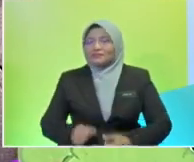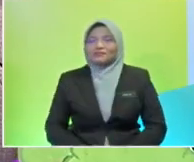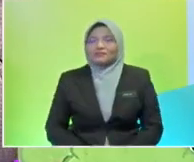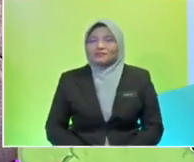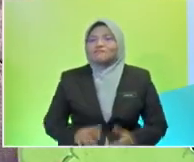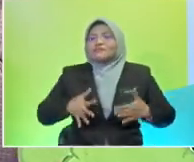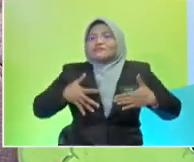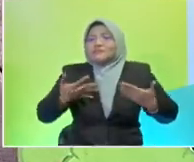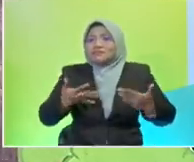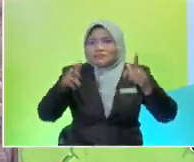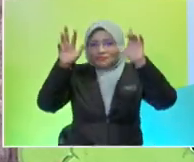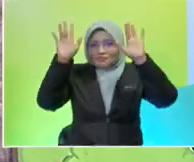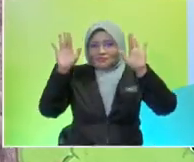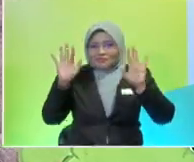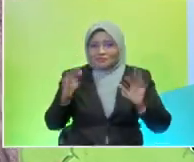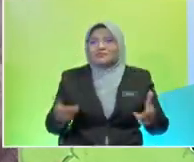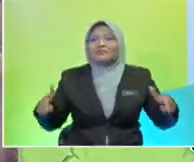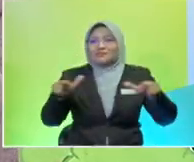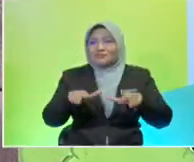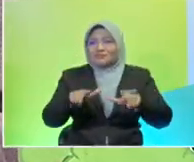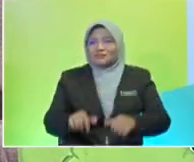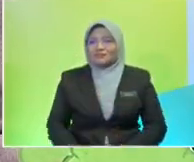terjadi Bagaimana ya